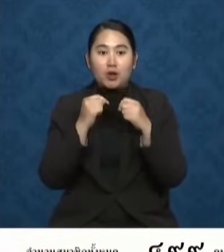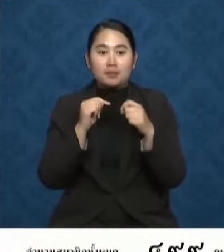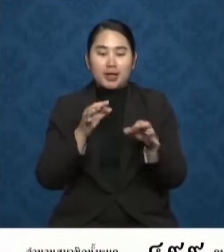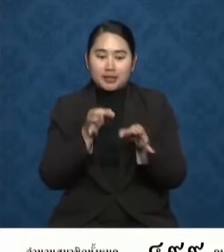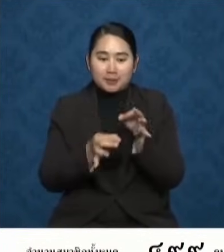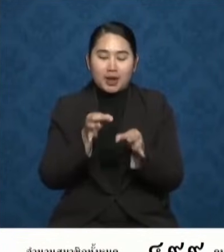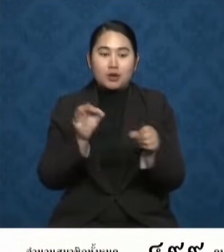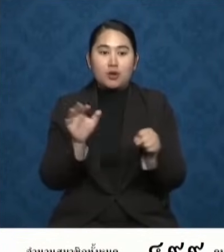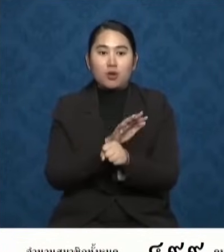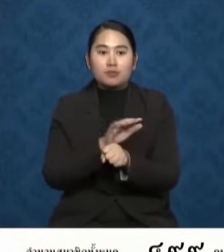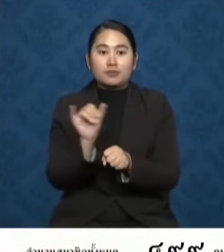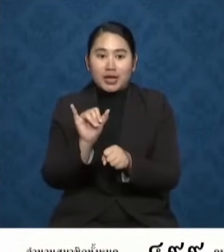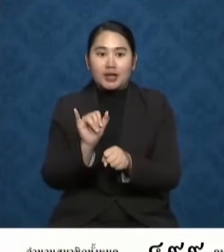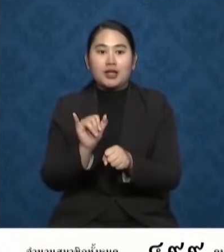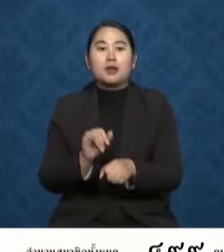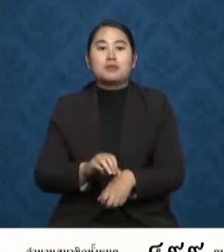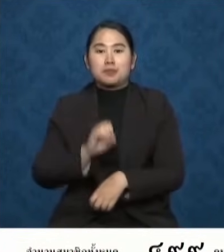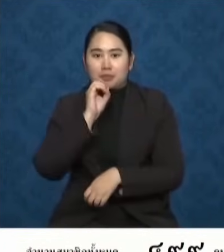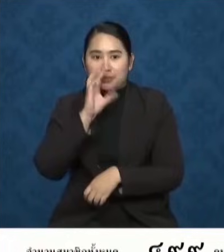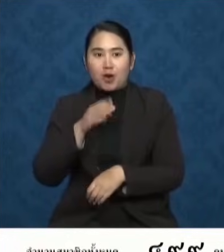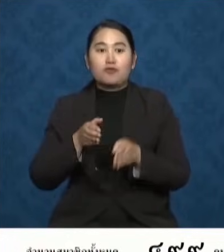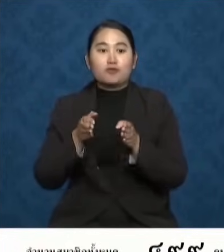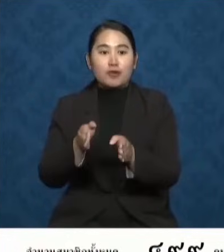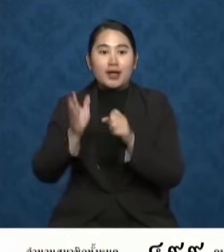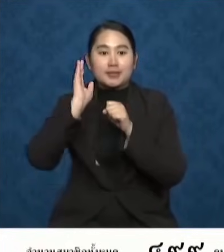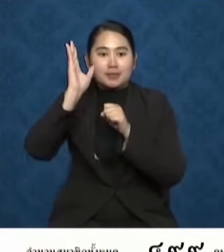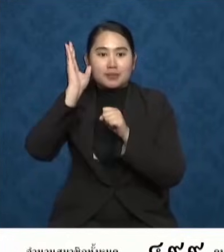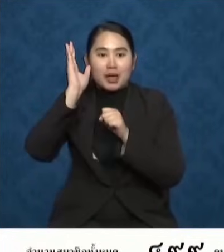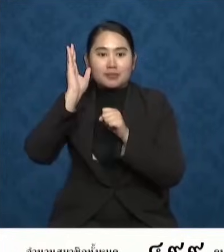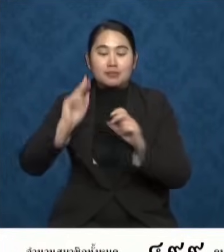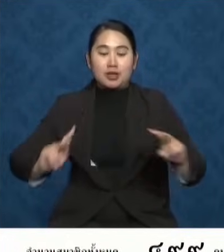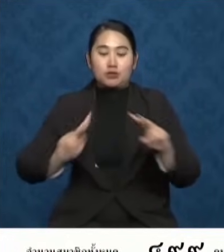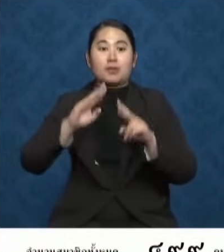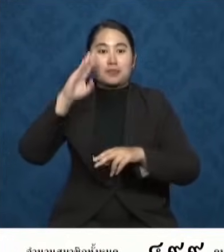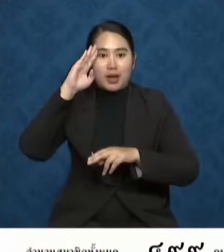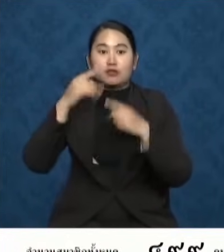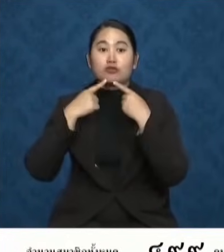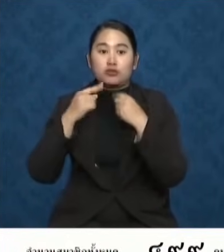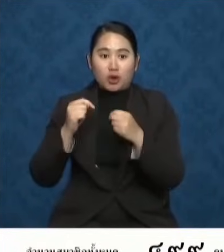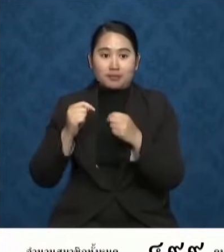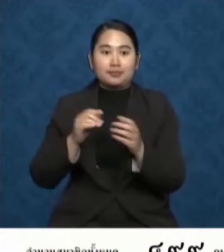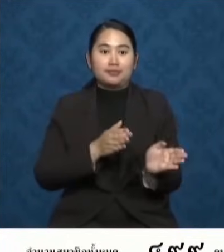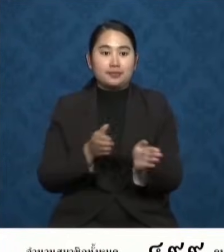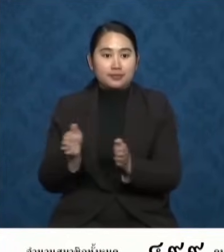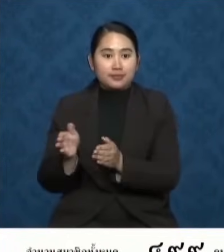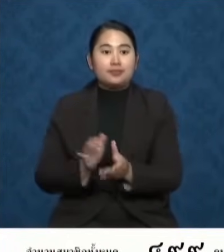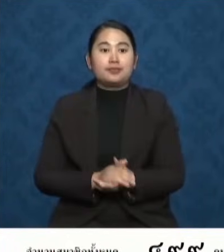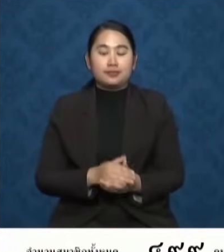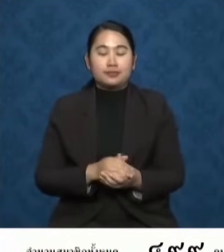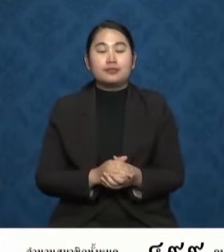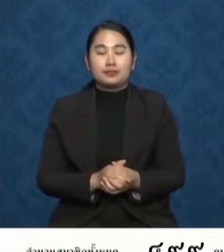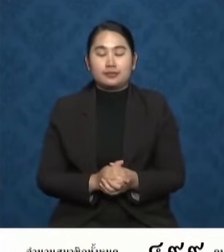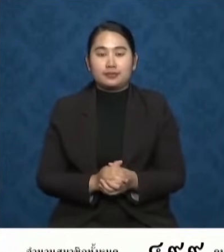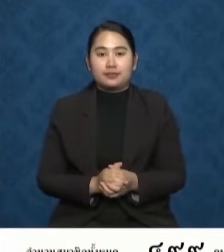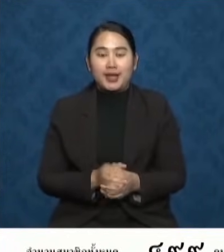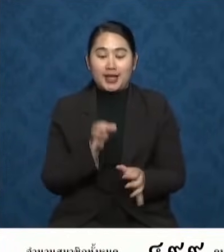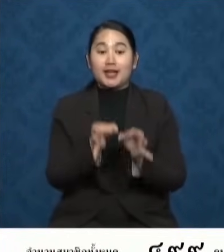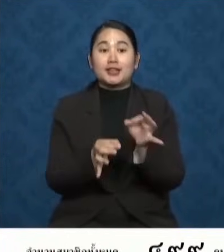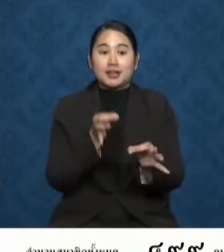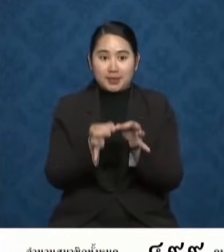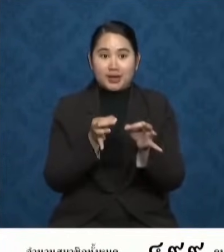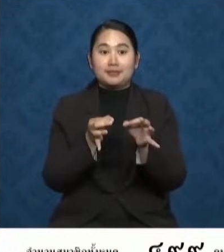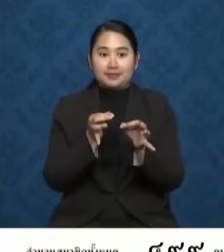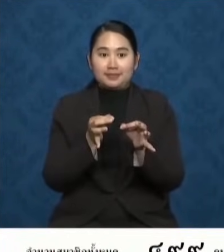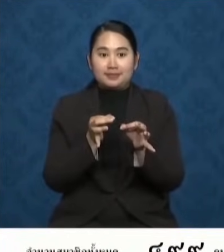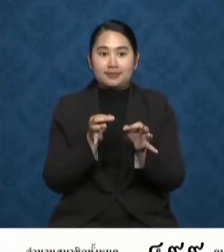ให้ทางโฆษกกระทรวงเขาชี้แจงในรายละเอียดอยู่บางเรื่องประเด็นคำถามหลักๆที่จำเป็นต้องอธิ